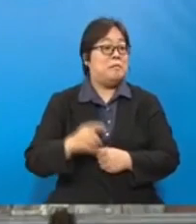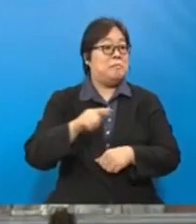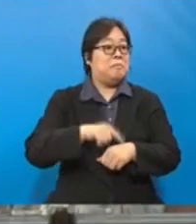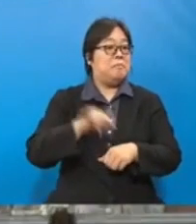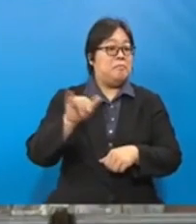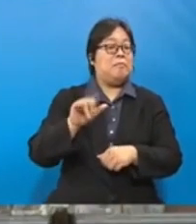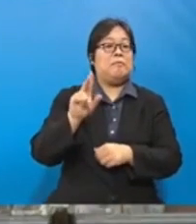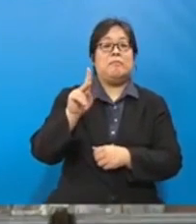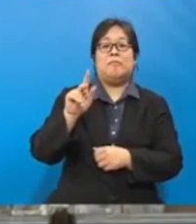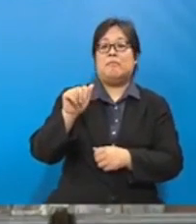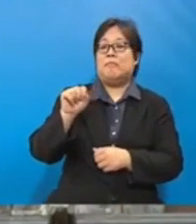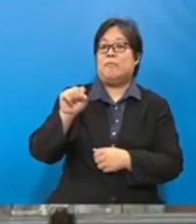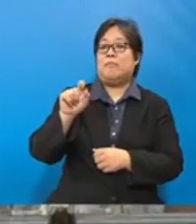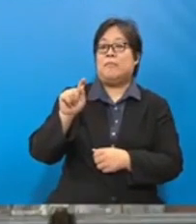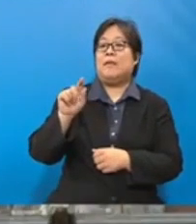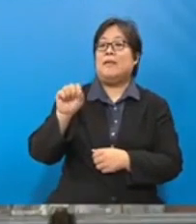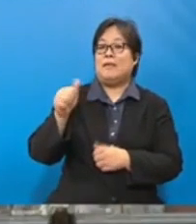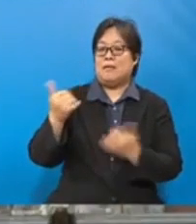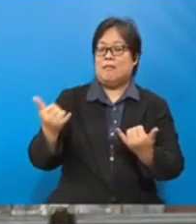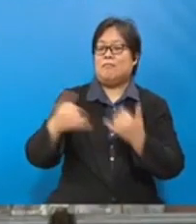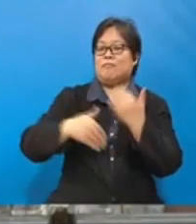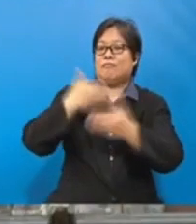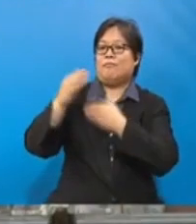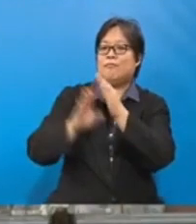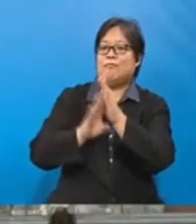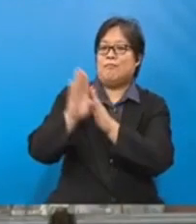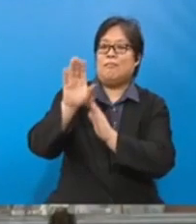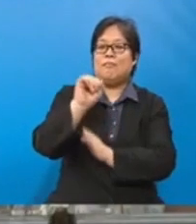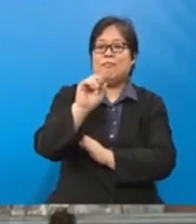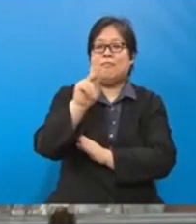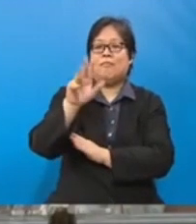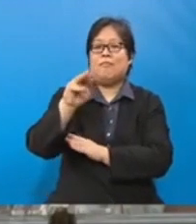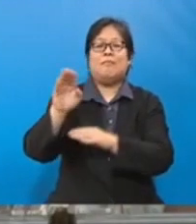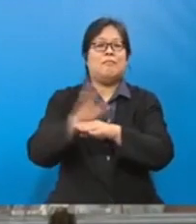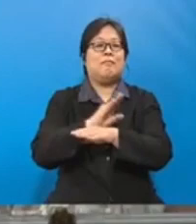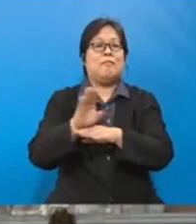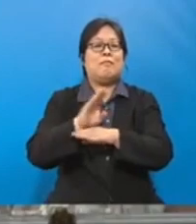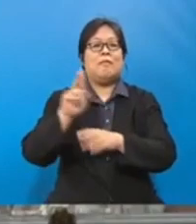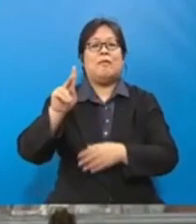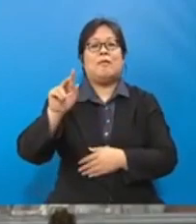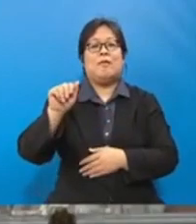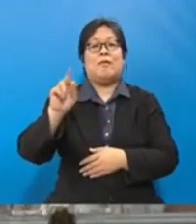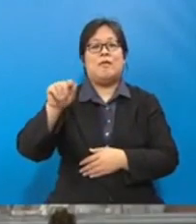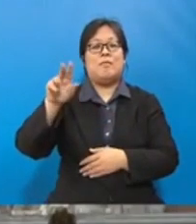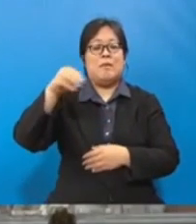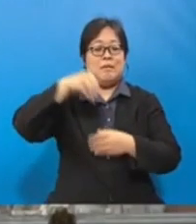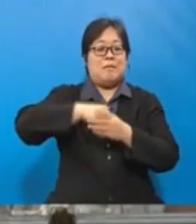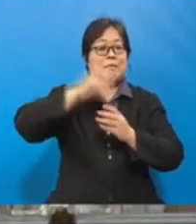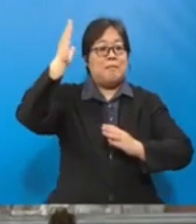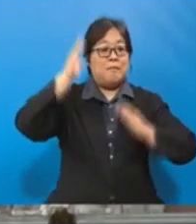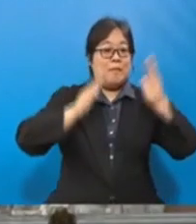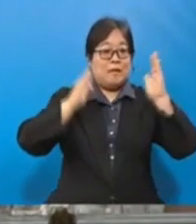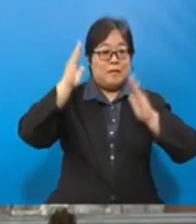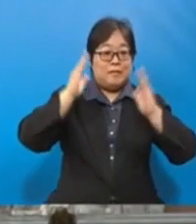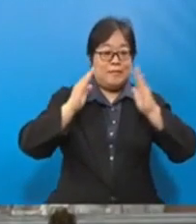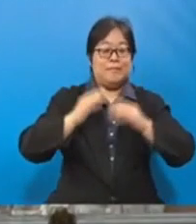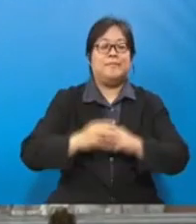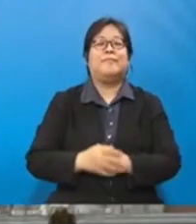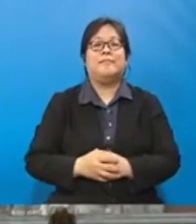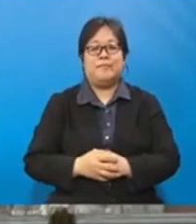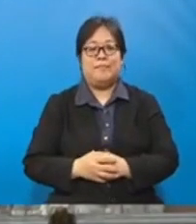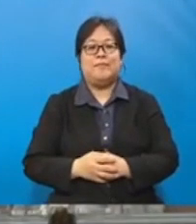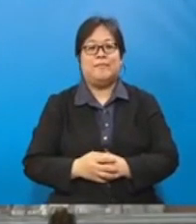kasar juga dalam fasa membangunkan skin pedagang kebun peringkat domestik akademisi Anda mesti emissions trading